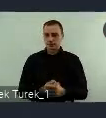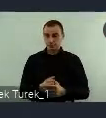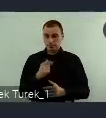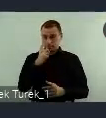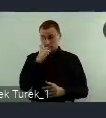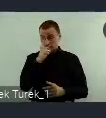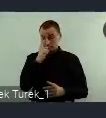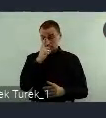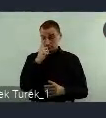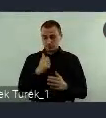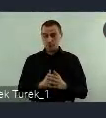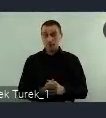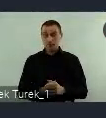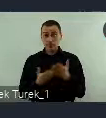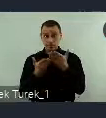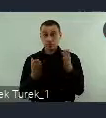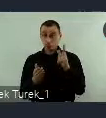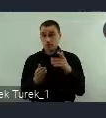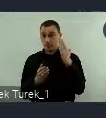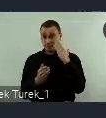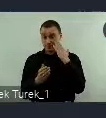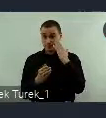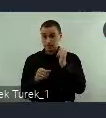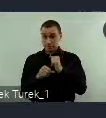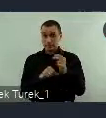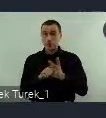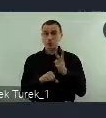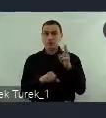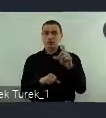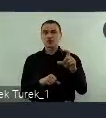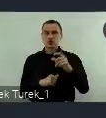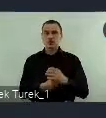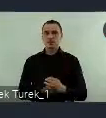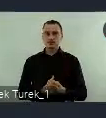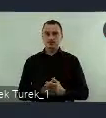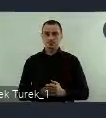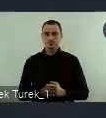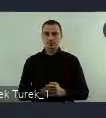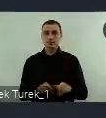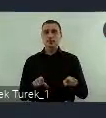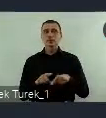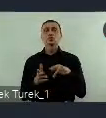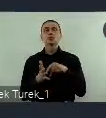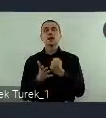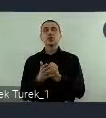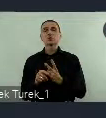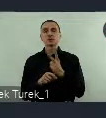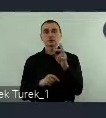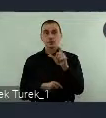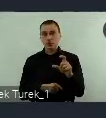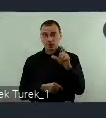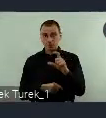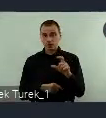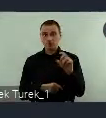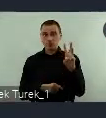wy musicie mieć świadomość że jest coś takiego musicie mieć również świadomość że ustawa o dostępności cyfrowej A co z tym idzie w